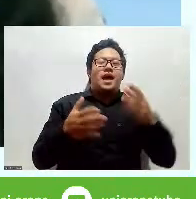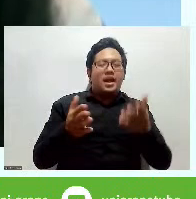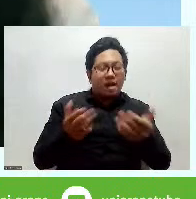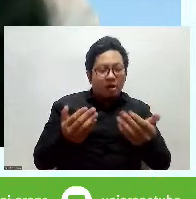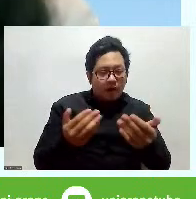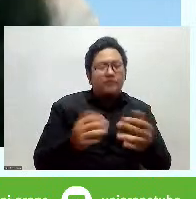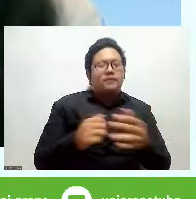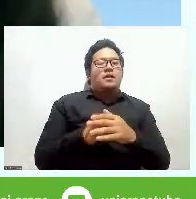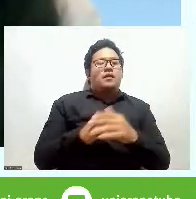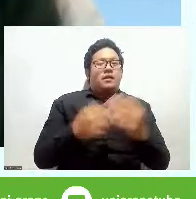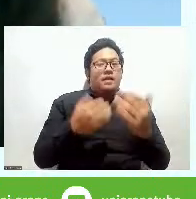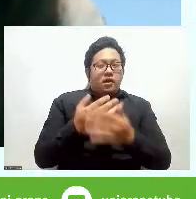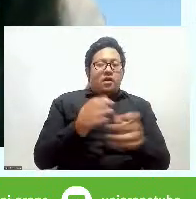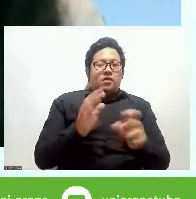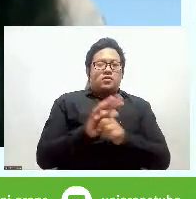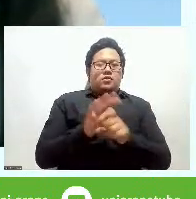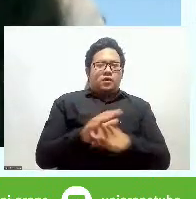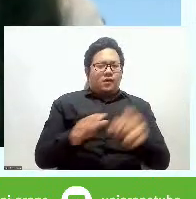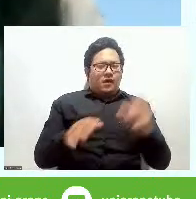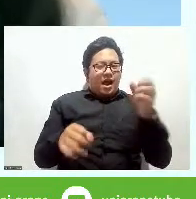udah pasti gagal sih